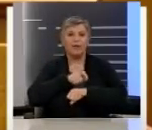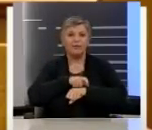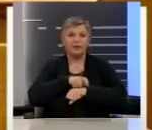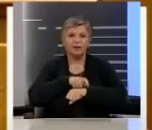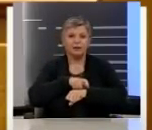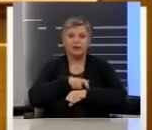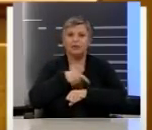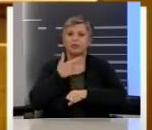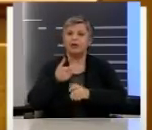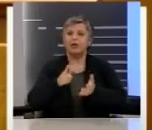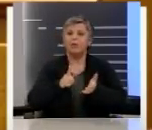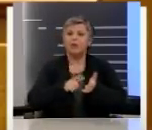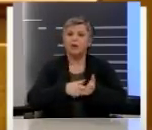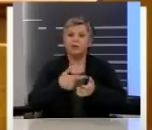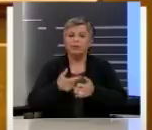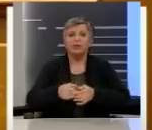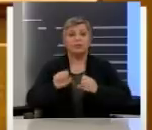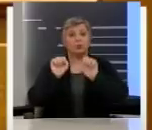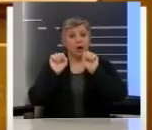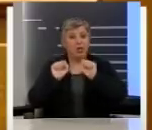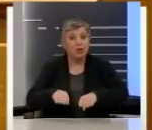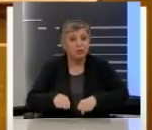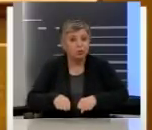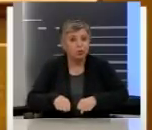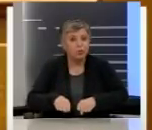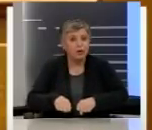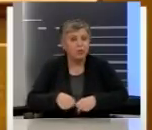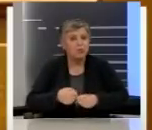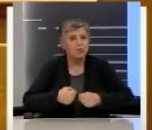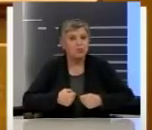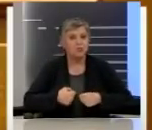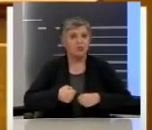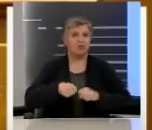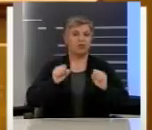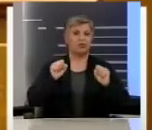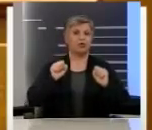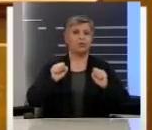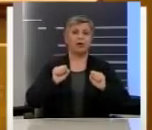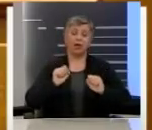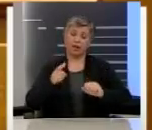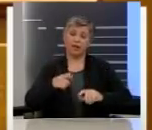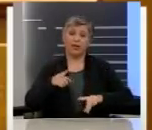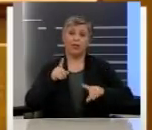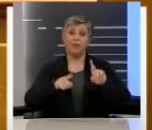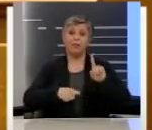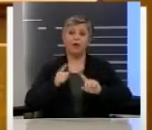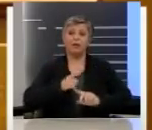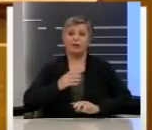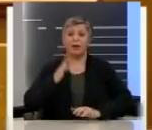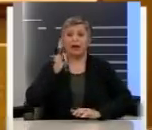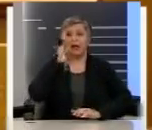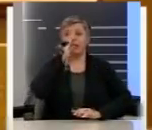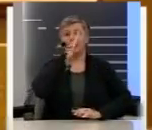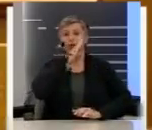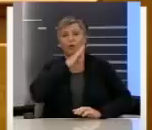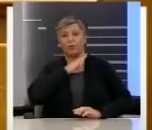να απορρίψουμε και να κρυφτούμε πίσω από το δάχτυλό μας, γιατί υπάρχει και αυτή η επιλογή, από ό,τι